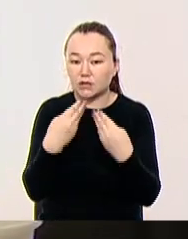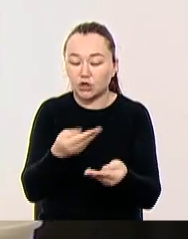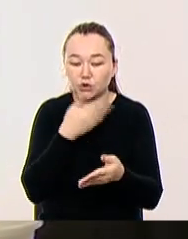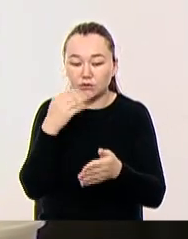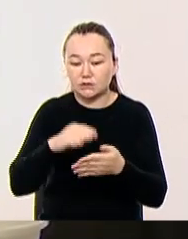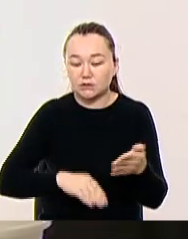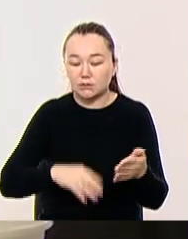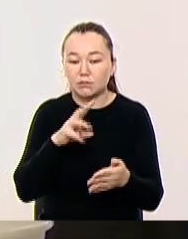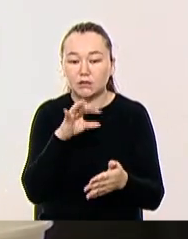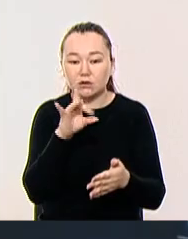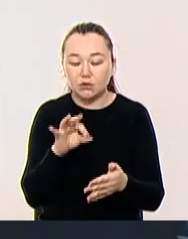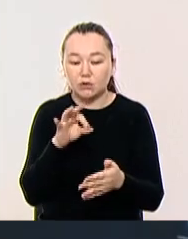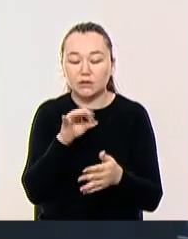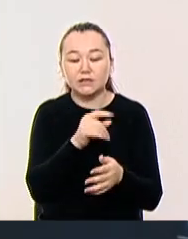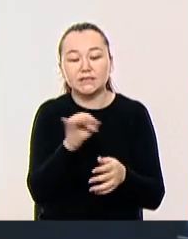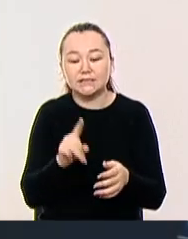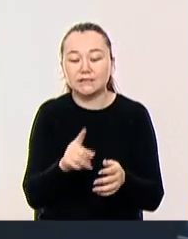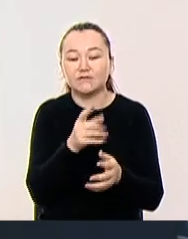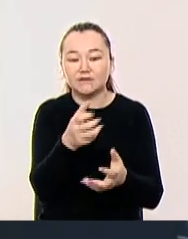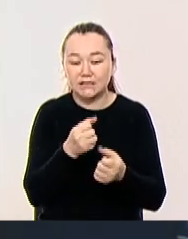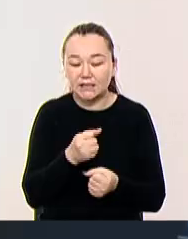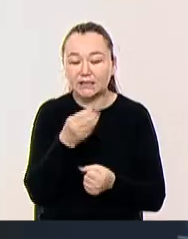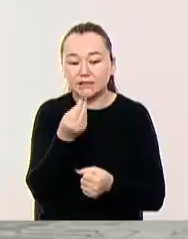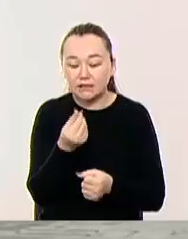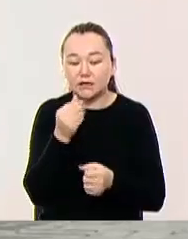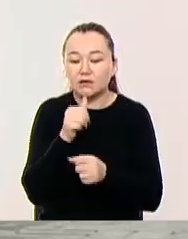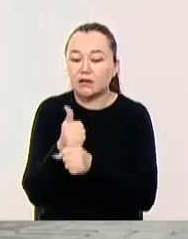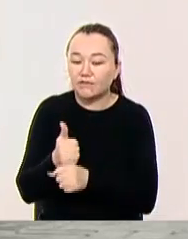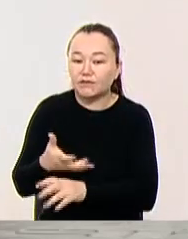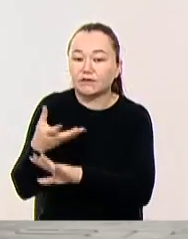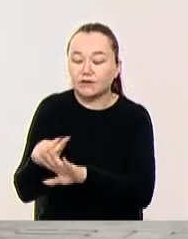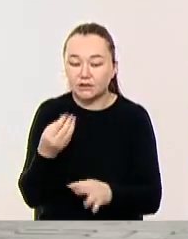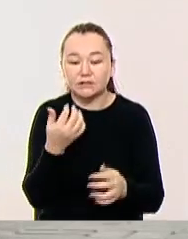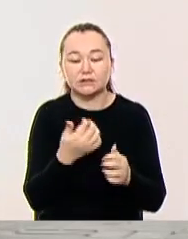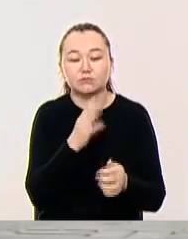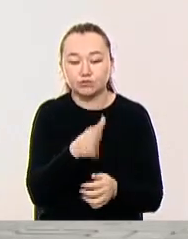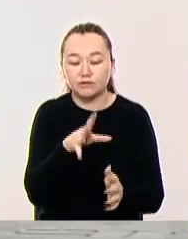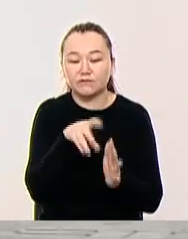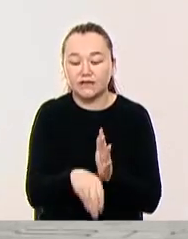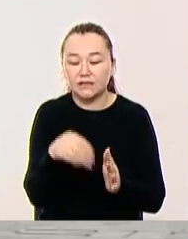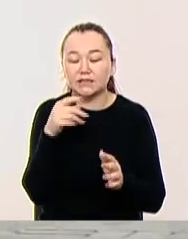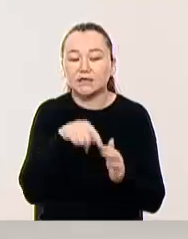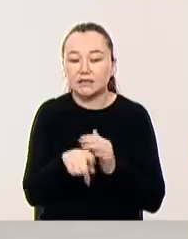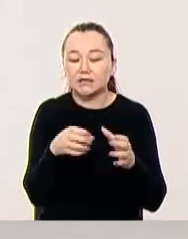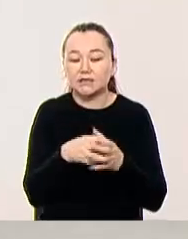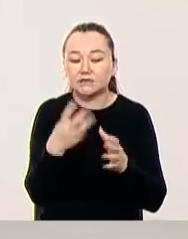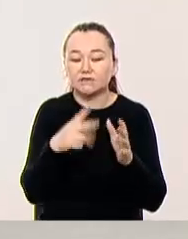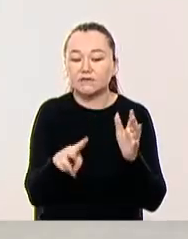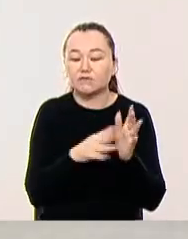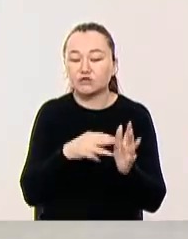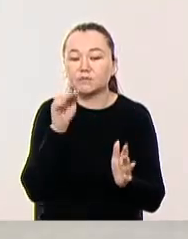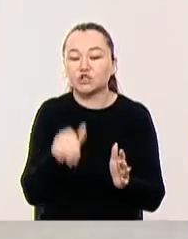tizimine mikroqarjılıq uyumdardan alğan aqşasının negizgi qarızın ötegen azamattar kiret. Yağni 30 sanattağı 28 000